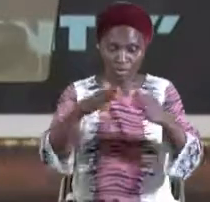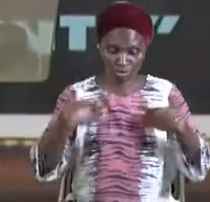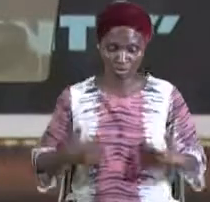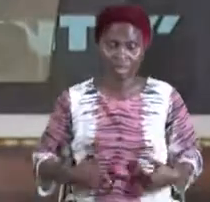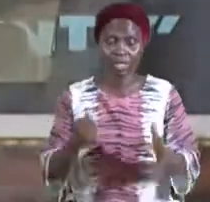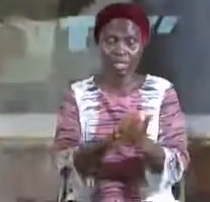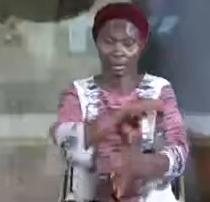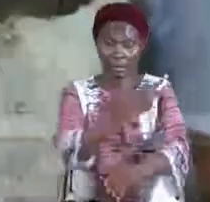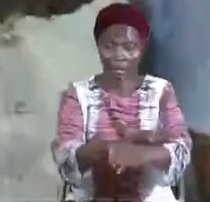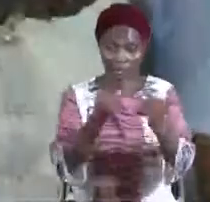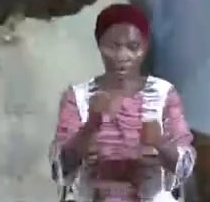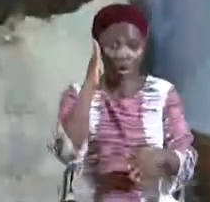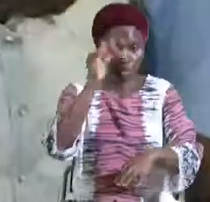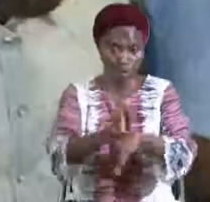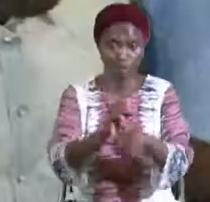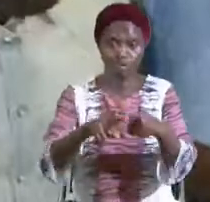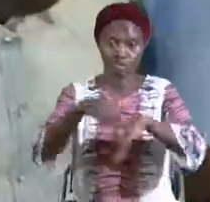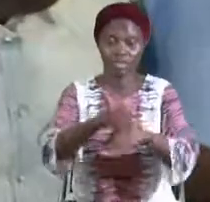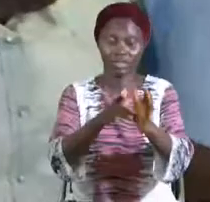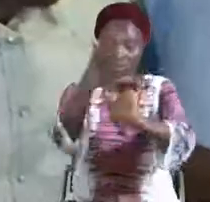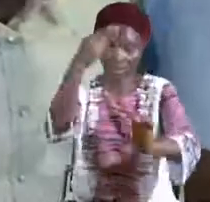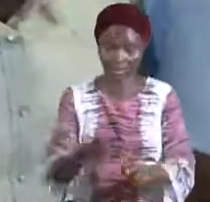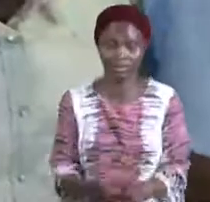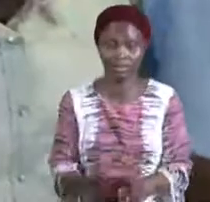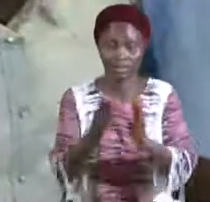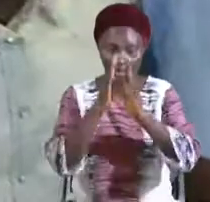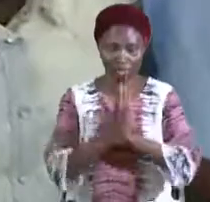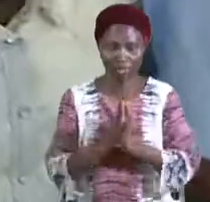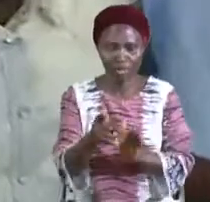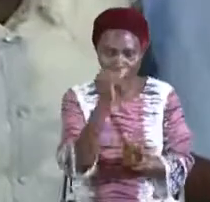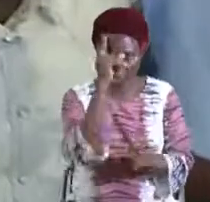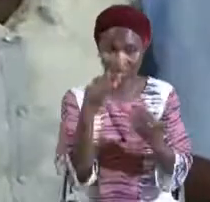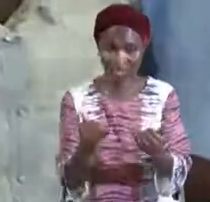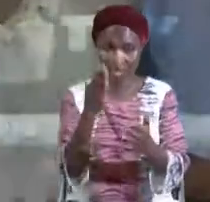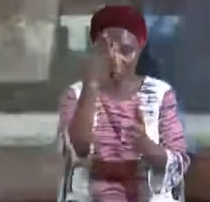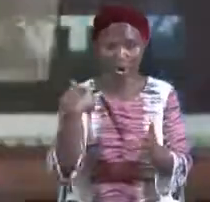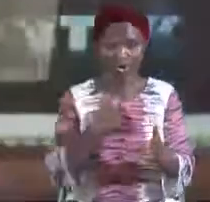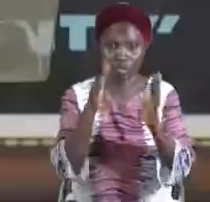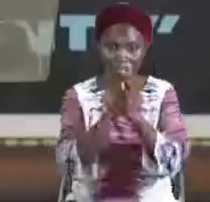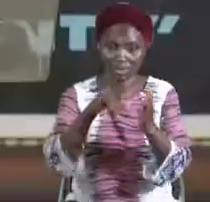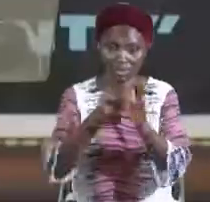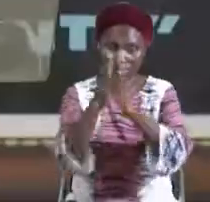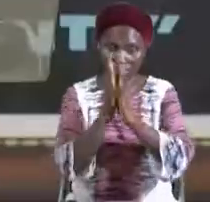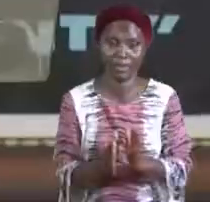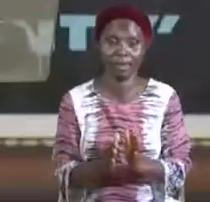ce soir au nom de Jésus. Vous comprenez maintenant pourquoi nous faisons cette prière. En